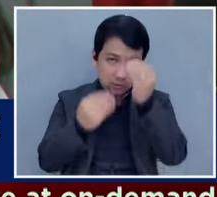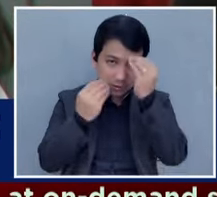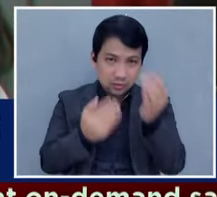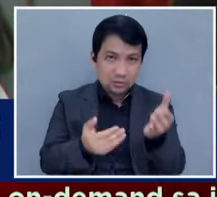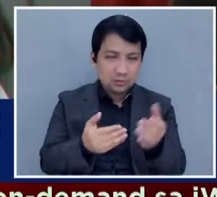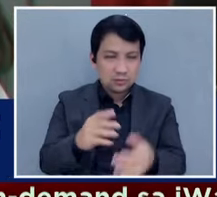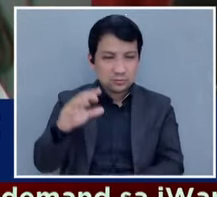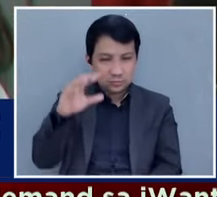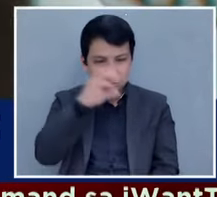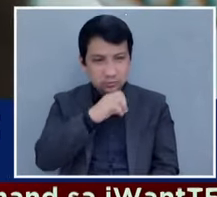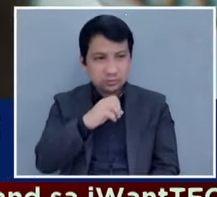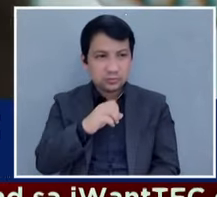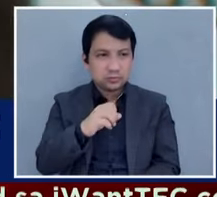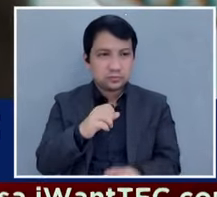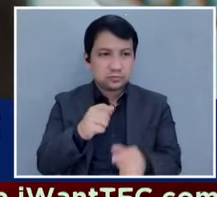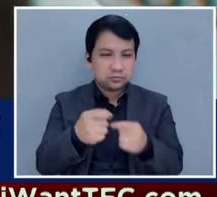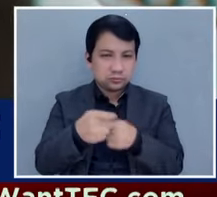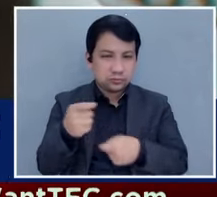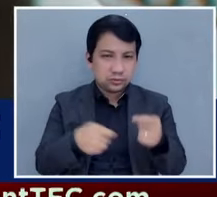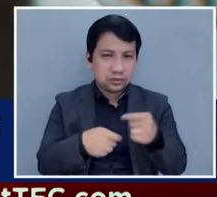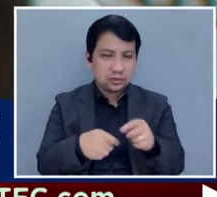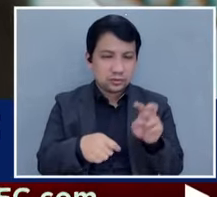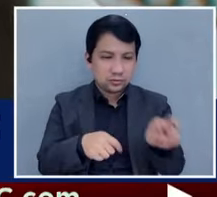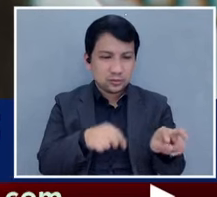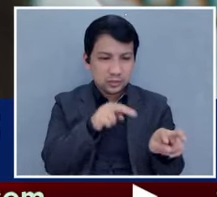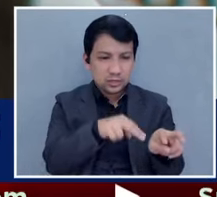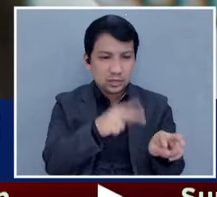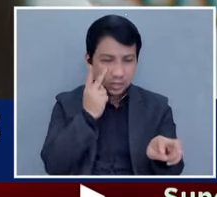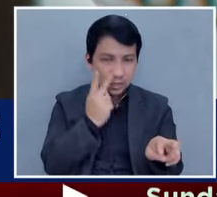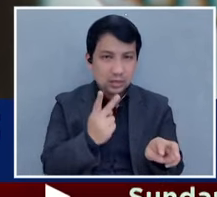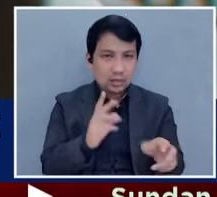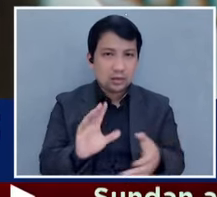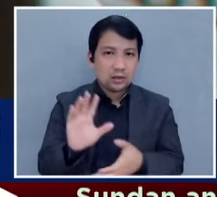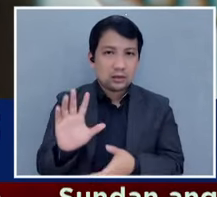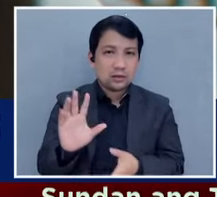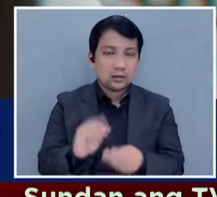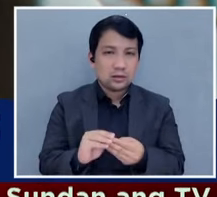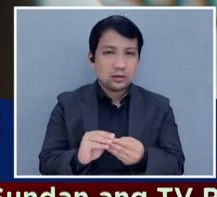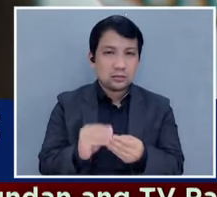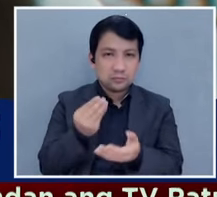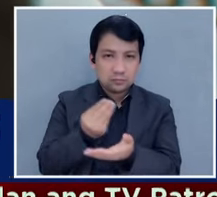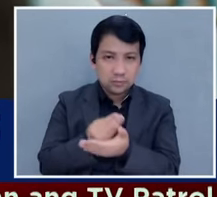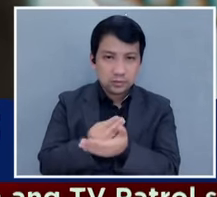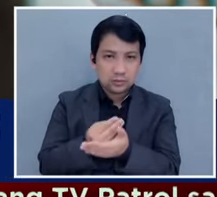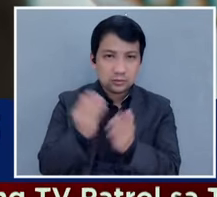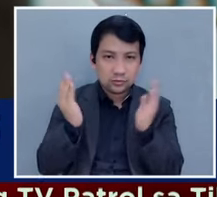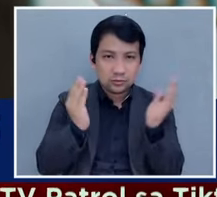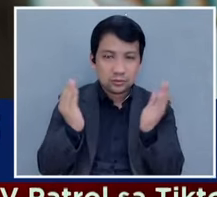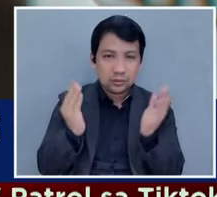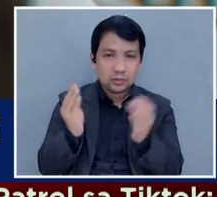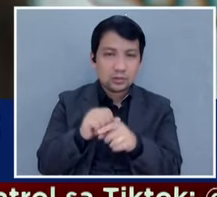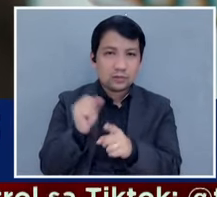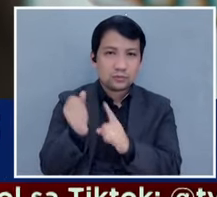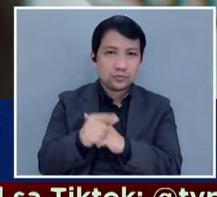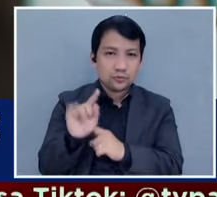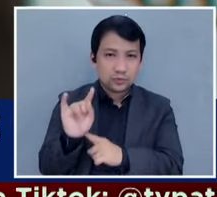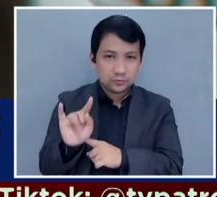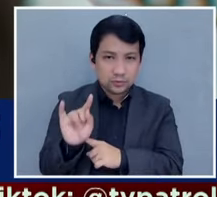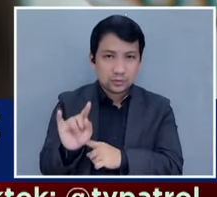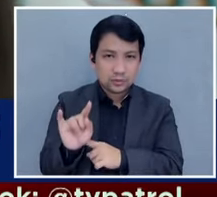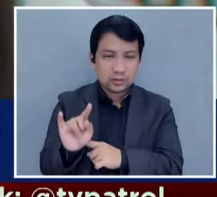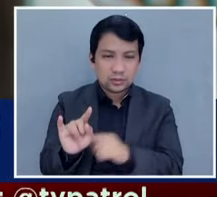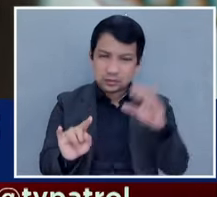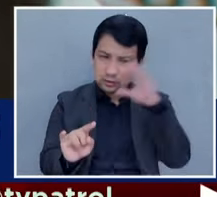kahinahinalang transaksyon. Kung may nakikita po yung money remittance service, yung social media accounts na